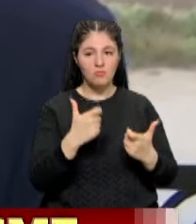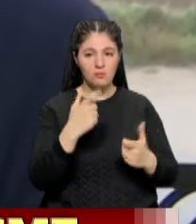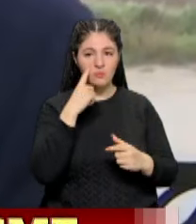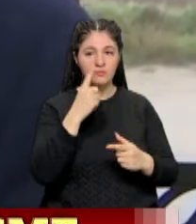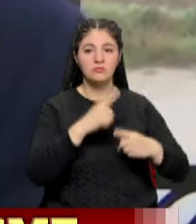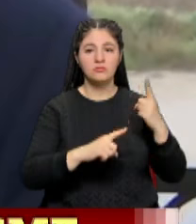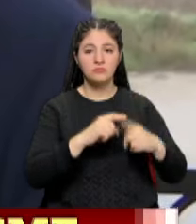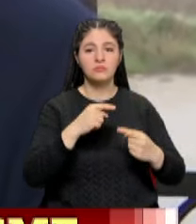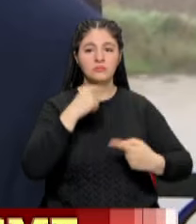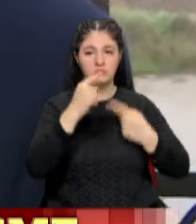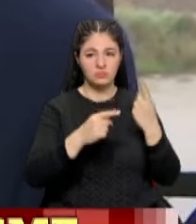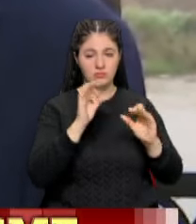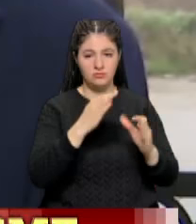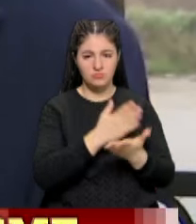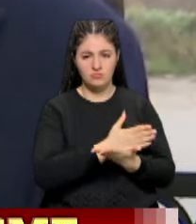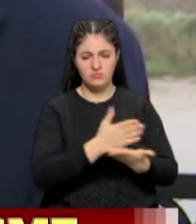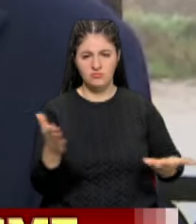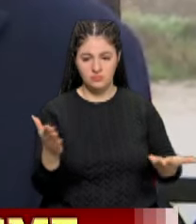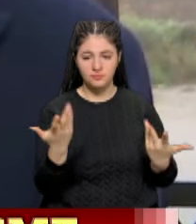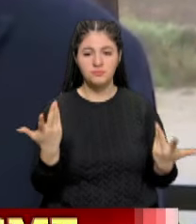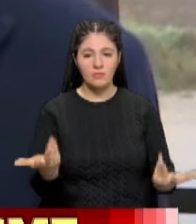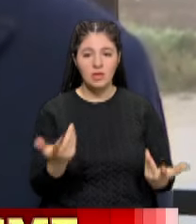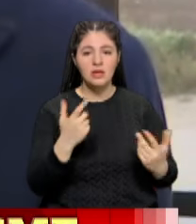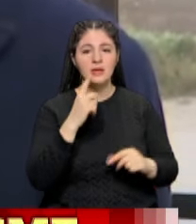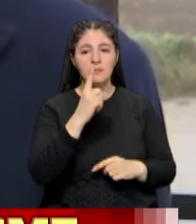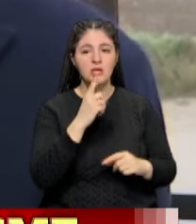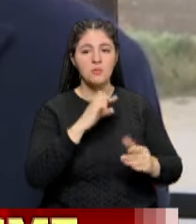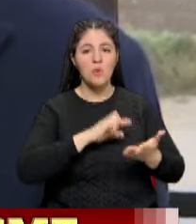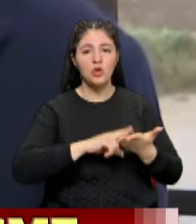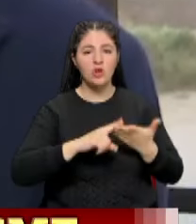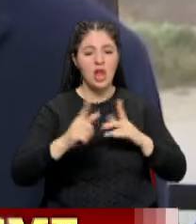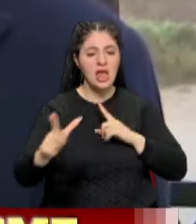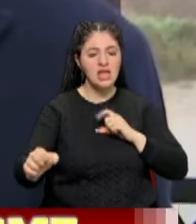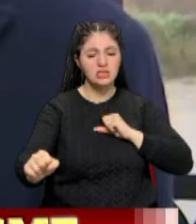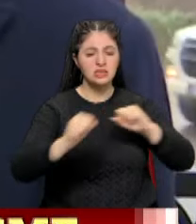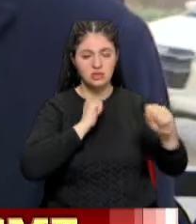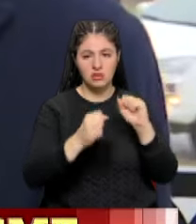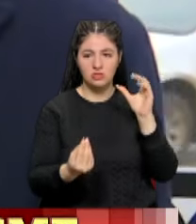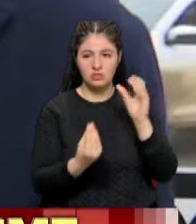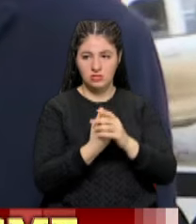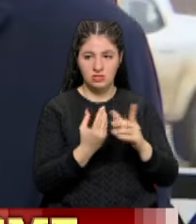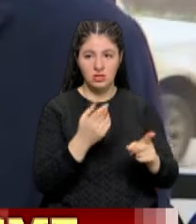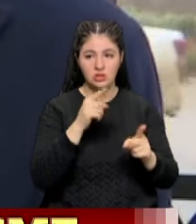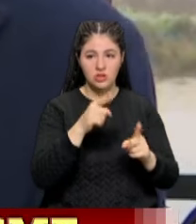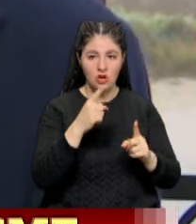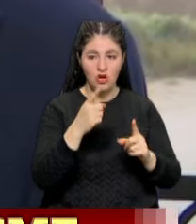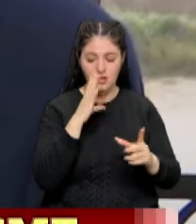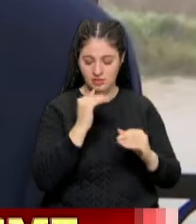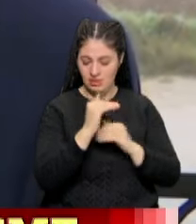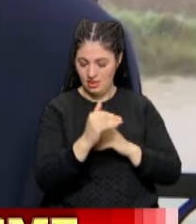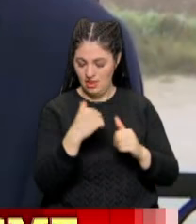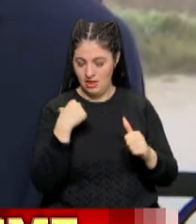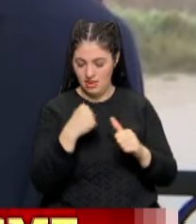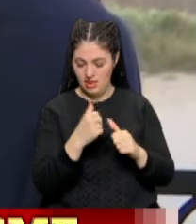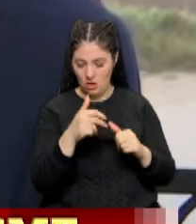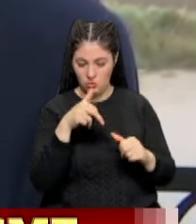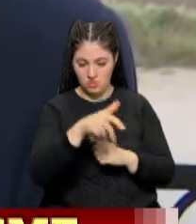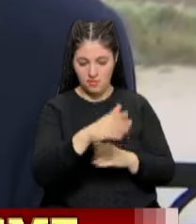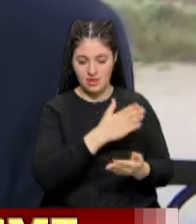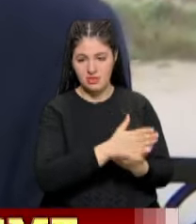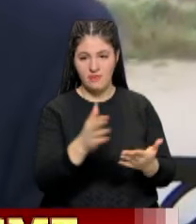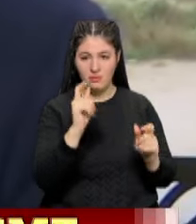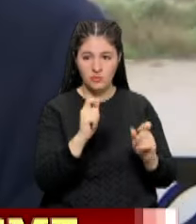üzerinden siyasi söylemler hala devam ediyor. Dolayısıyla bir protokol isyanıyla karşılaştık. Siz de o insanlarla yine yürümeye